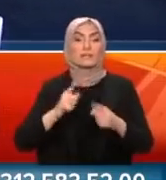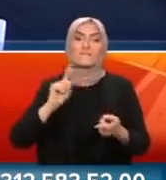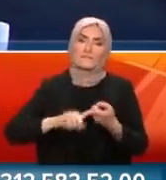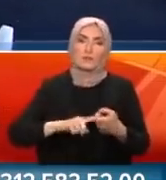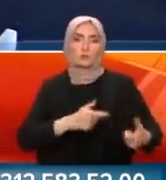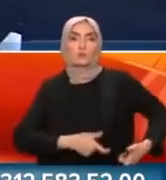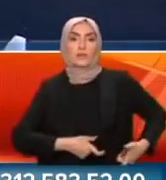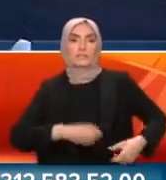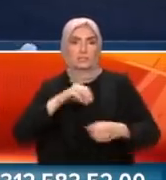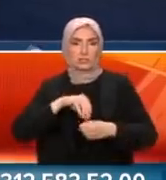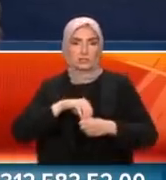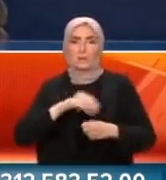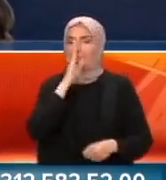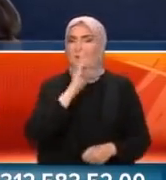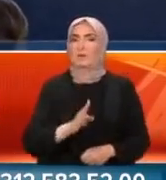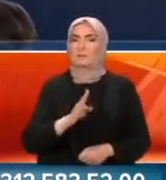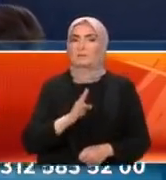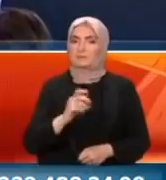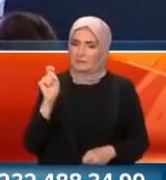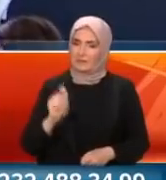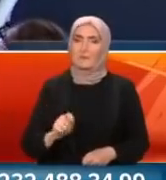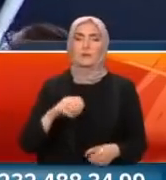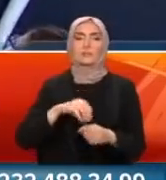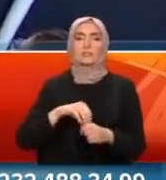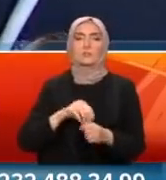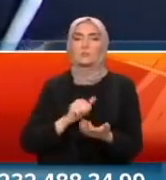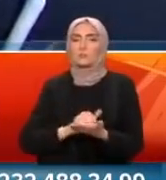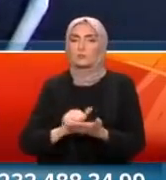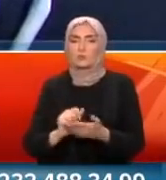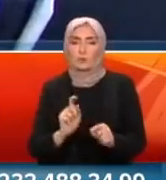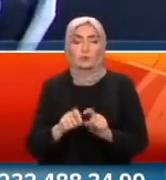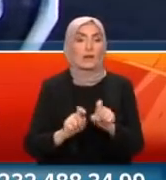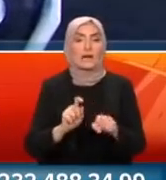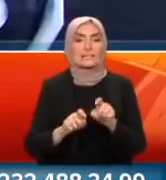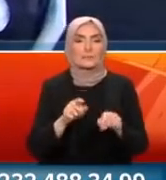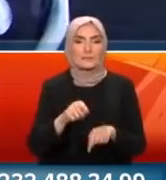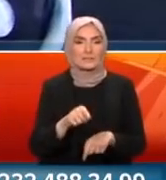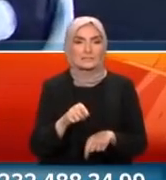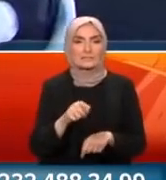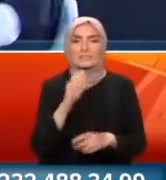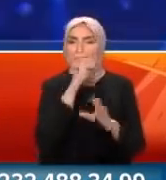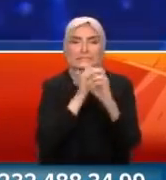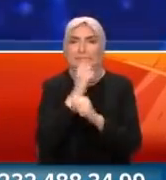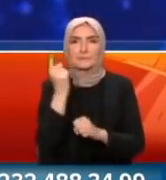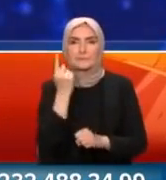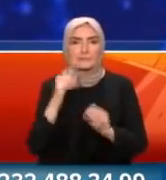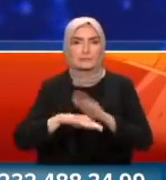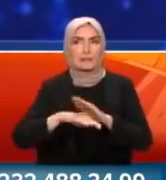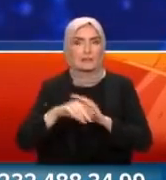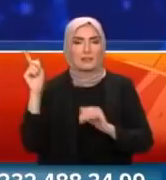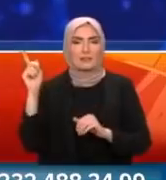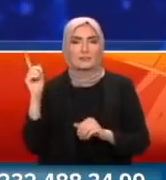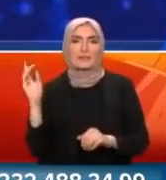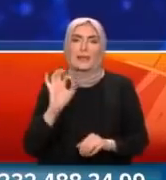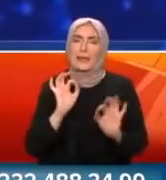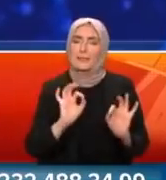bağımsızlığını sağlamaya dönük tüm hamleleri gizli bir elin müdahalesiyle hep engellenmiştir